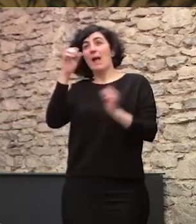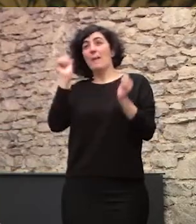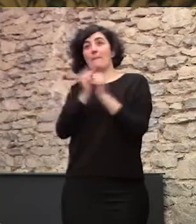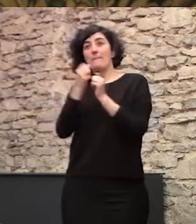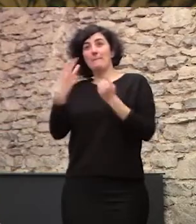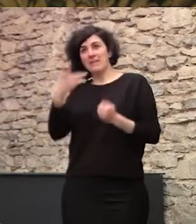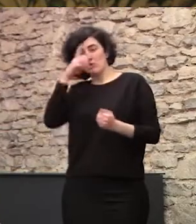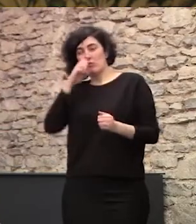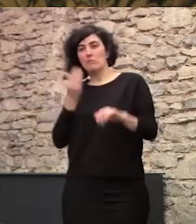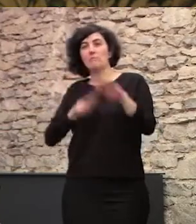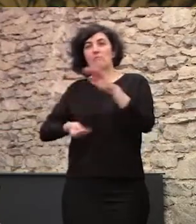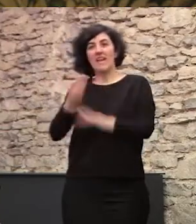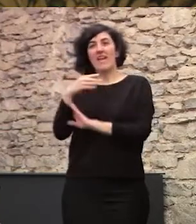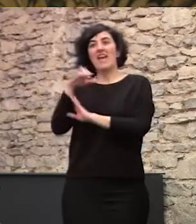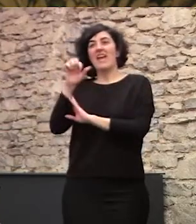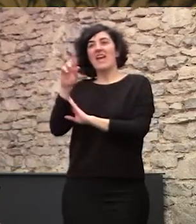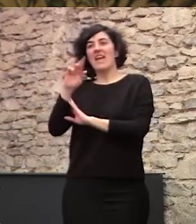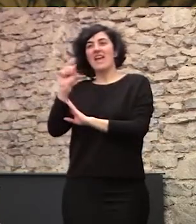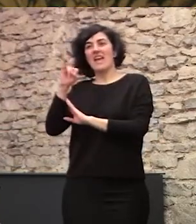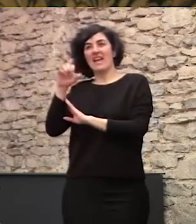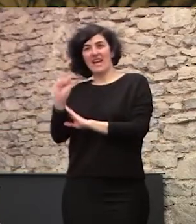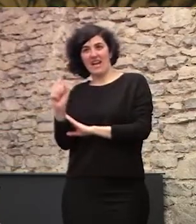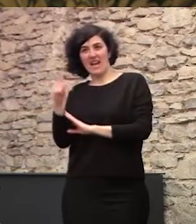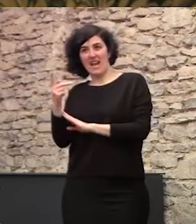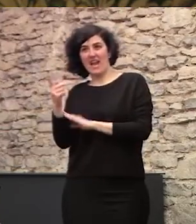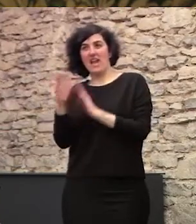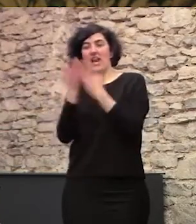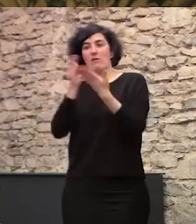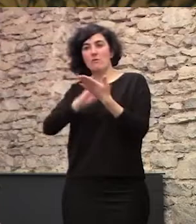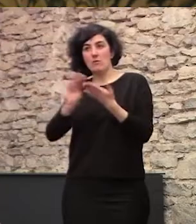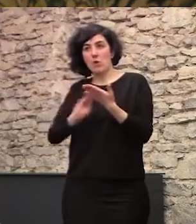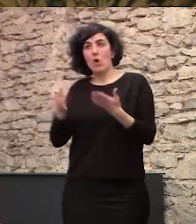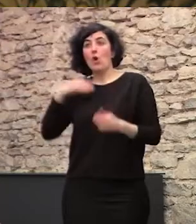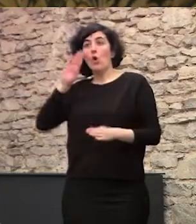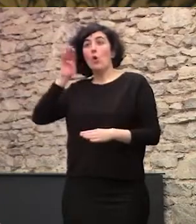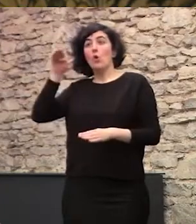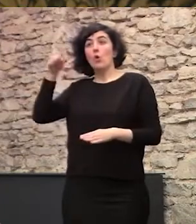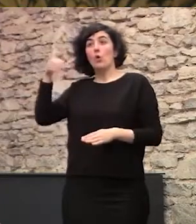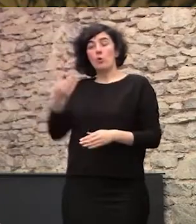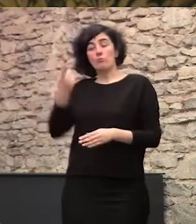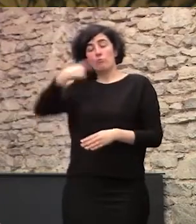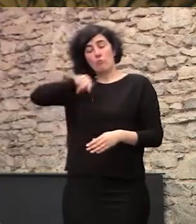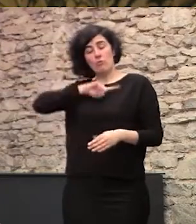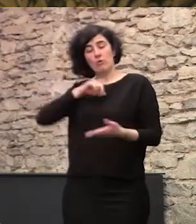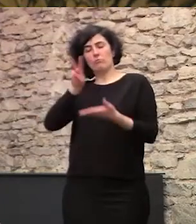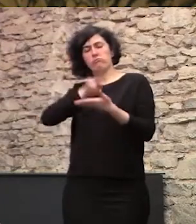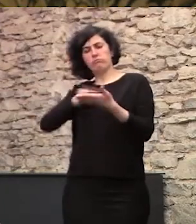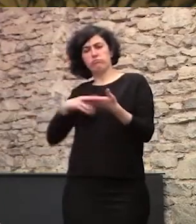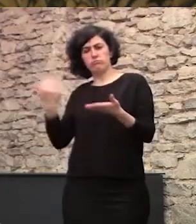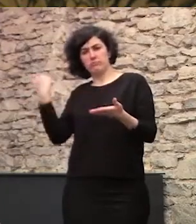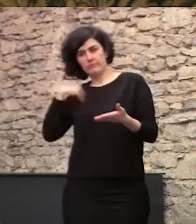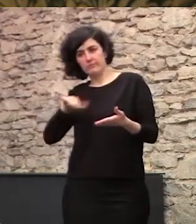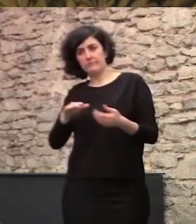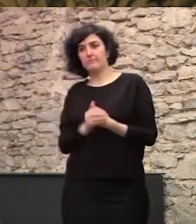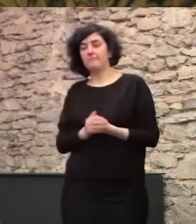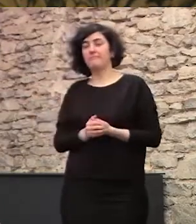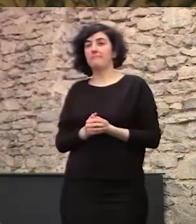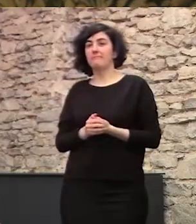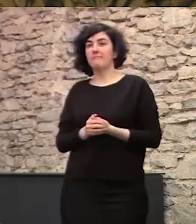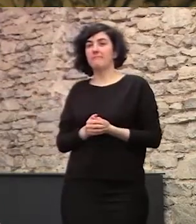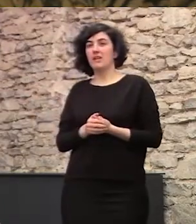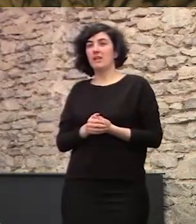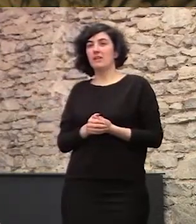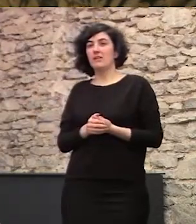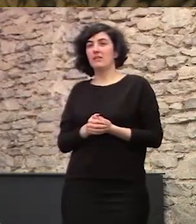Erraiak, liburuaren egilea. Hori bai guk irakurri genuela gure klubean, ez da, eskak. Horre baitu batzuk, irakurle batzuk.